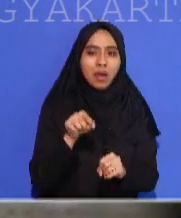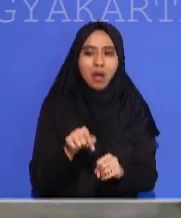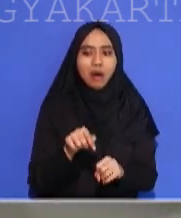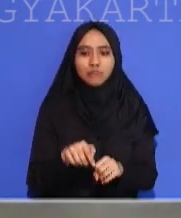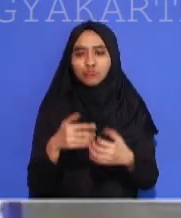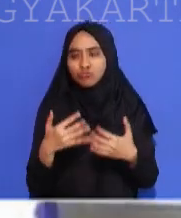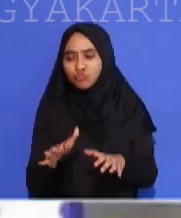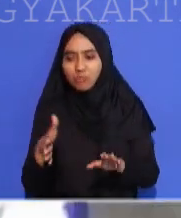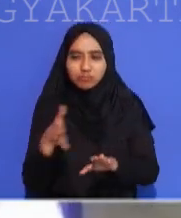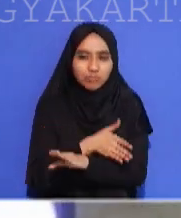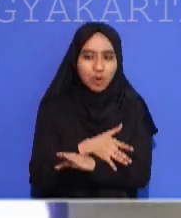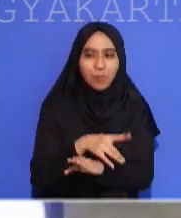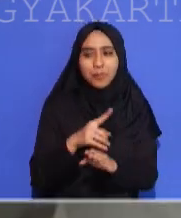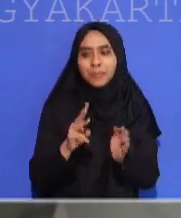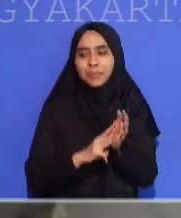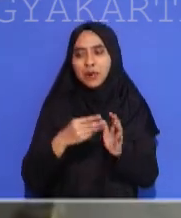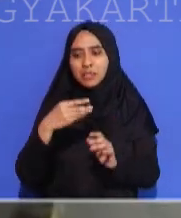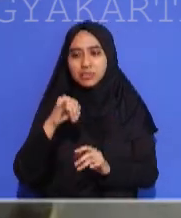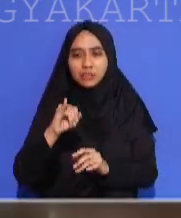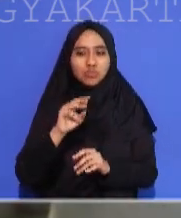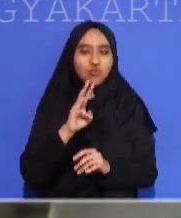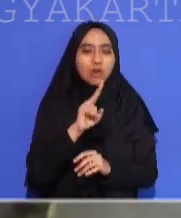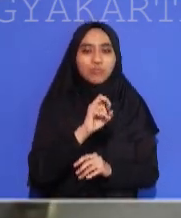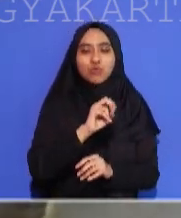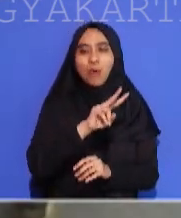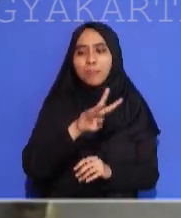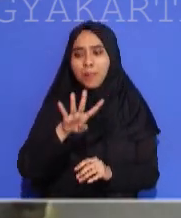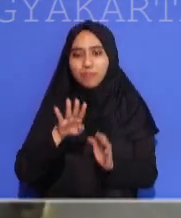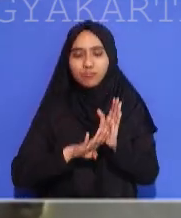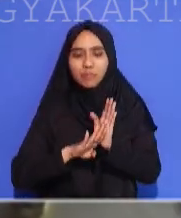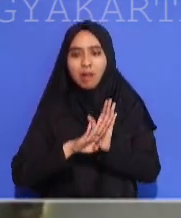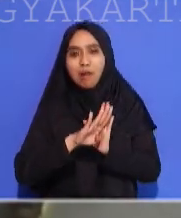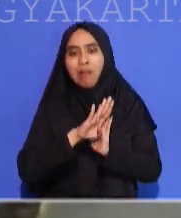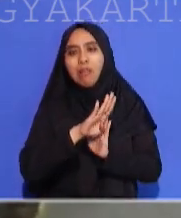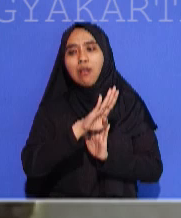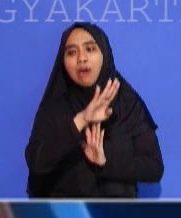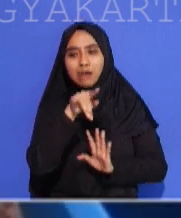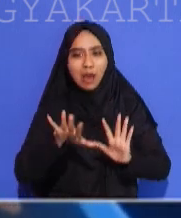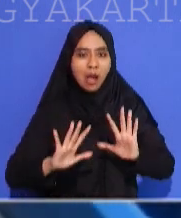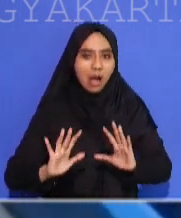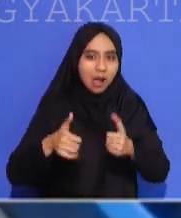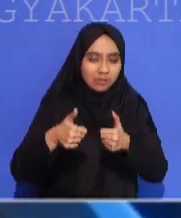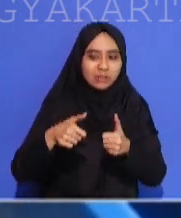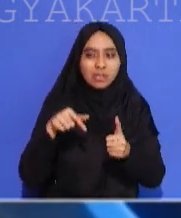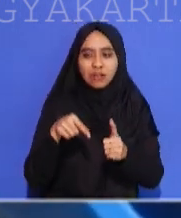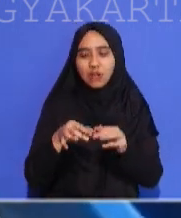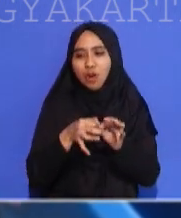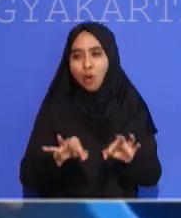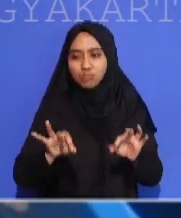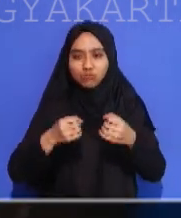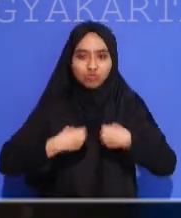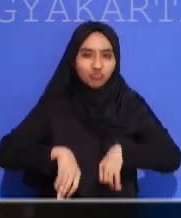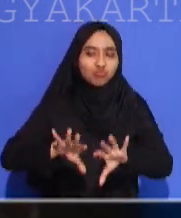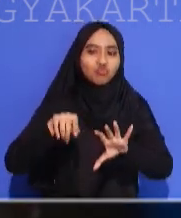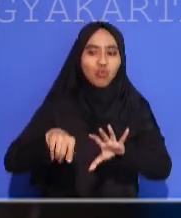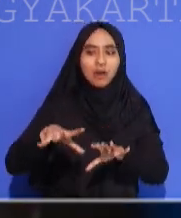sejak awal bulan Mei tahun 2024 lalu kini berkembang dan menuai hasilnya telur yang dihasilkan dijual langsung ke pedagang atau